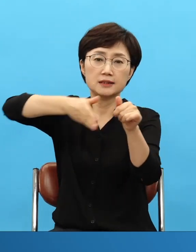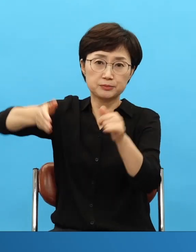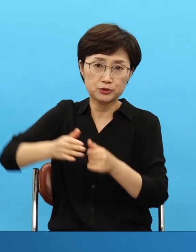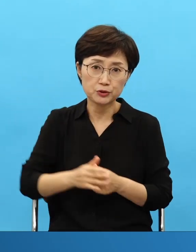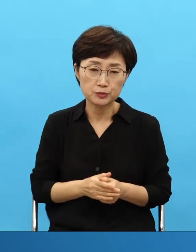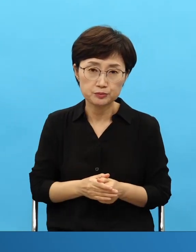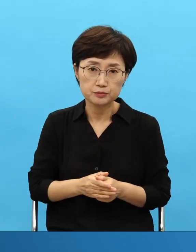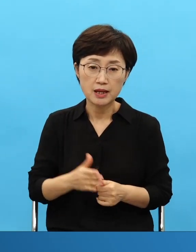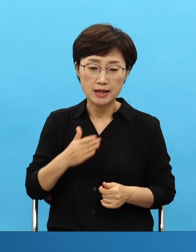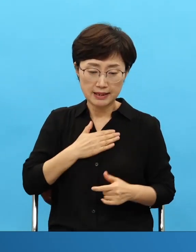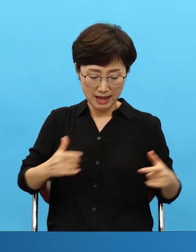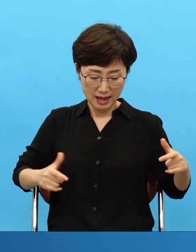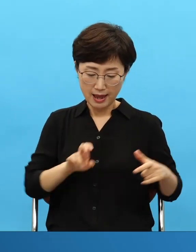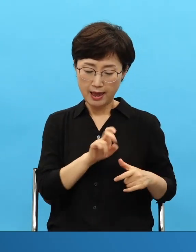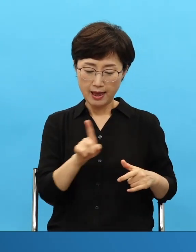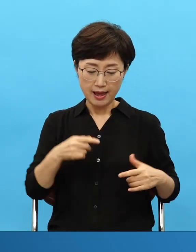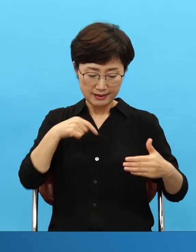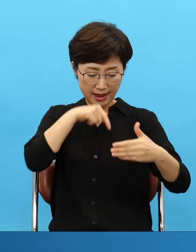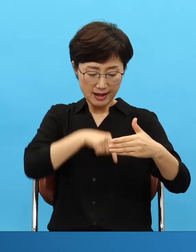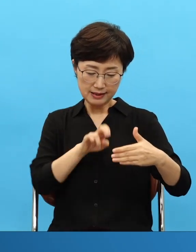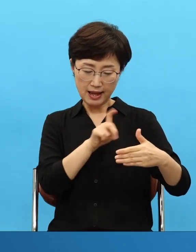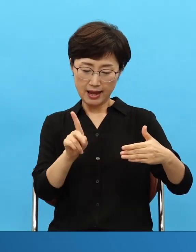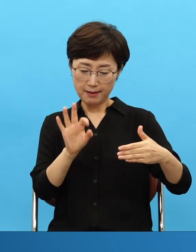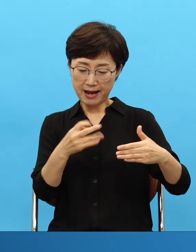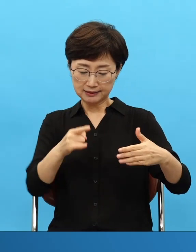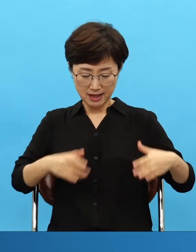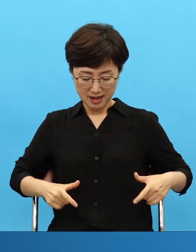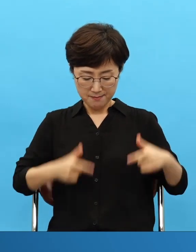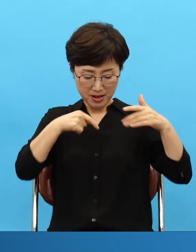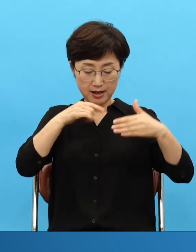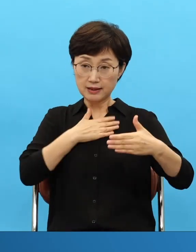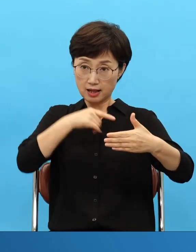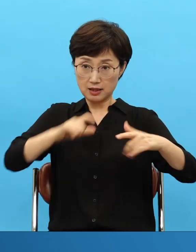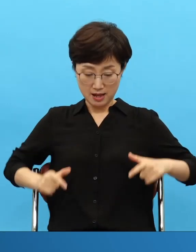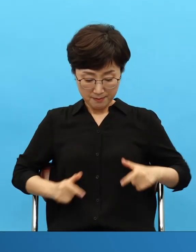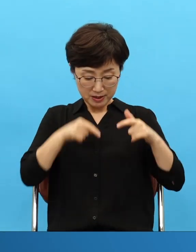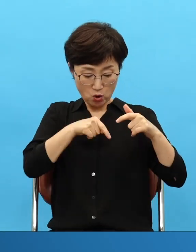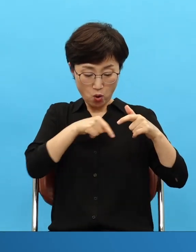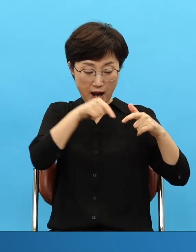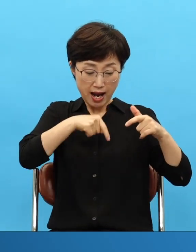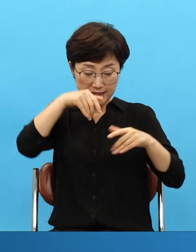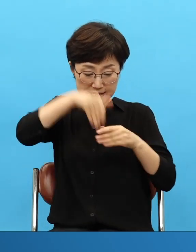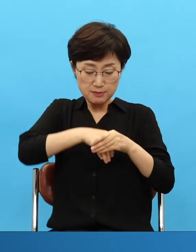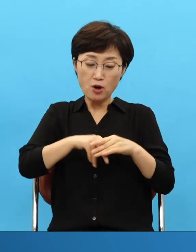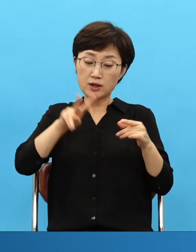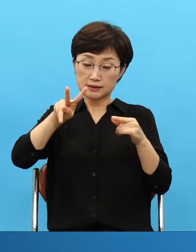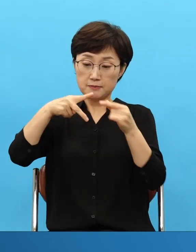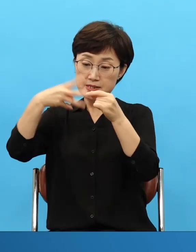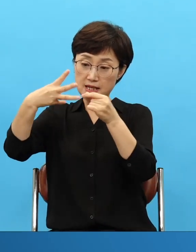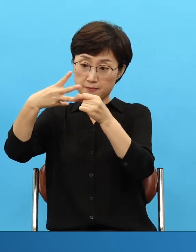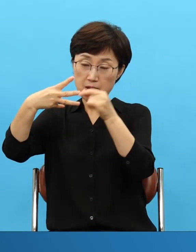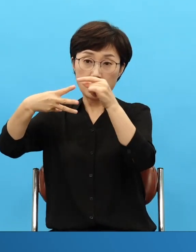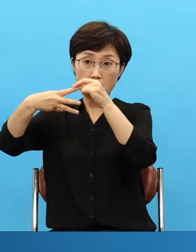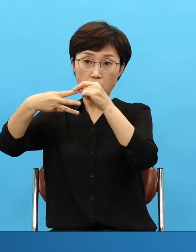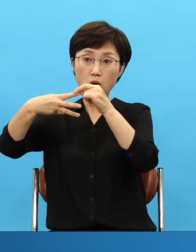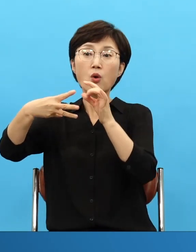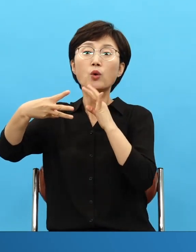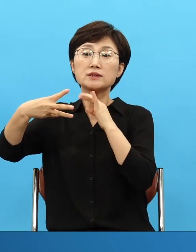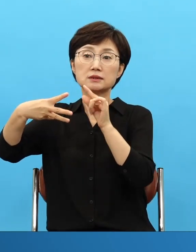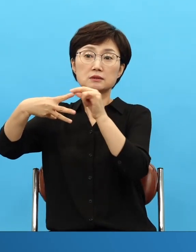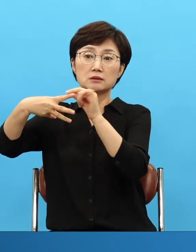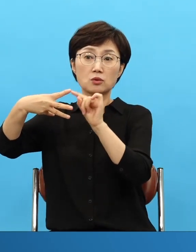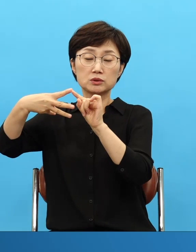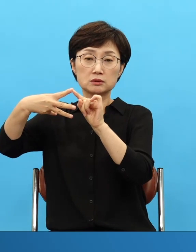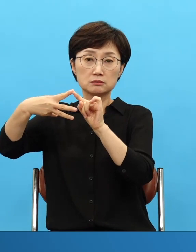this moment on that the works will 복음 begin. 아닙니다. 오직 복음. It's not just simply the gospel, it's only gospel. 그리스도 누구나